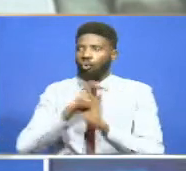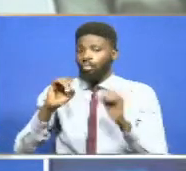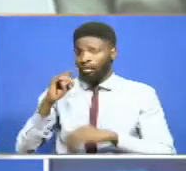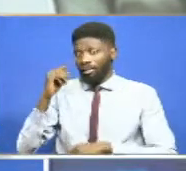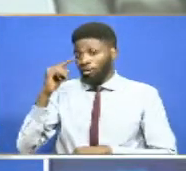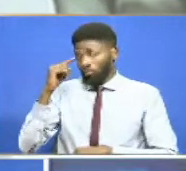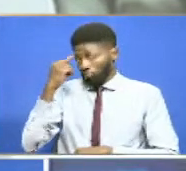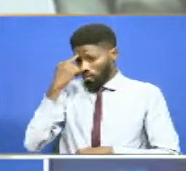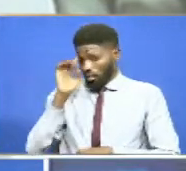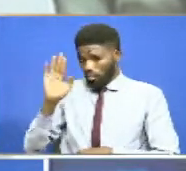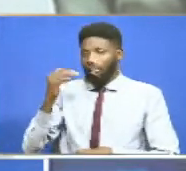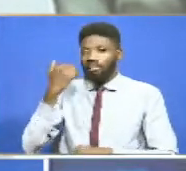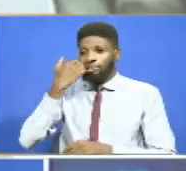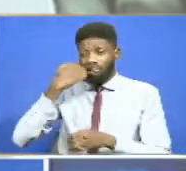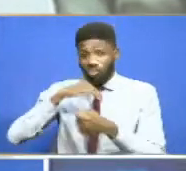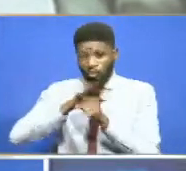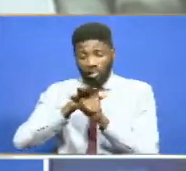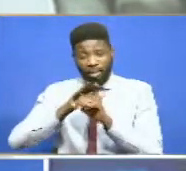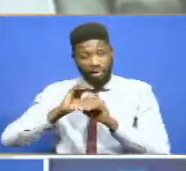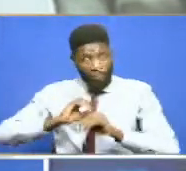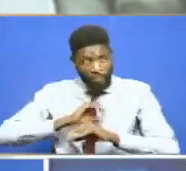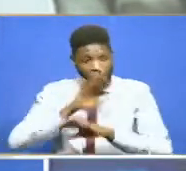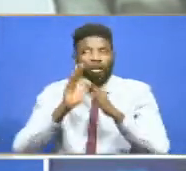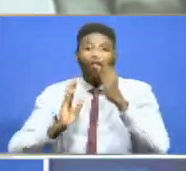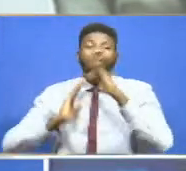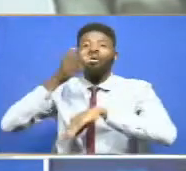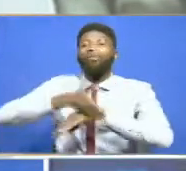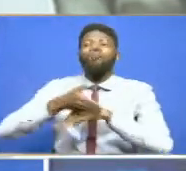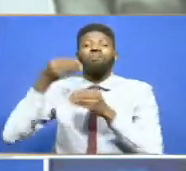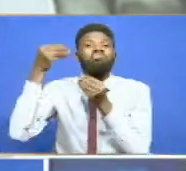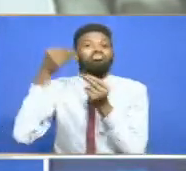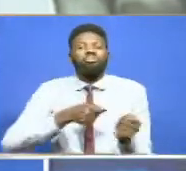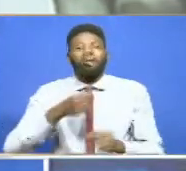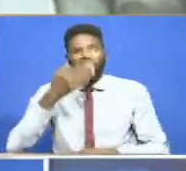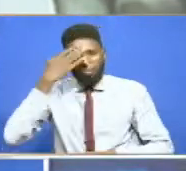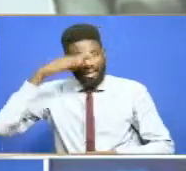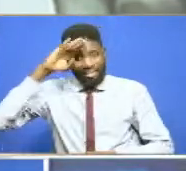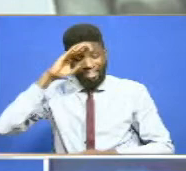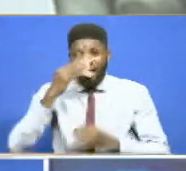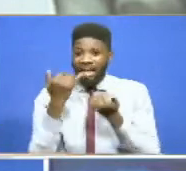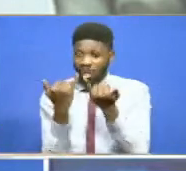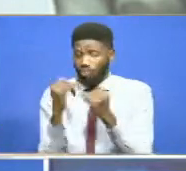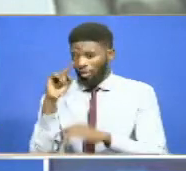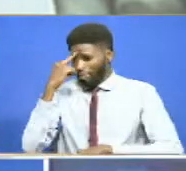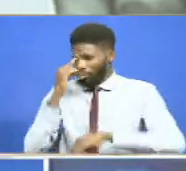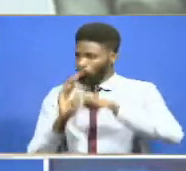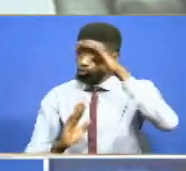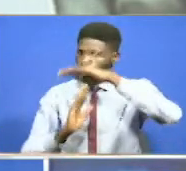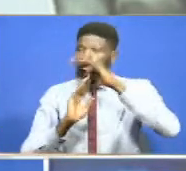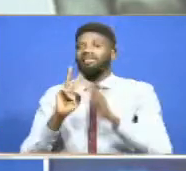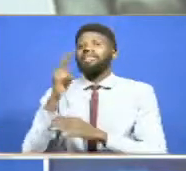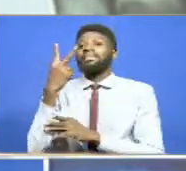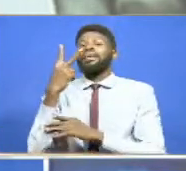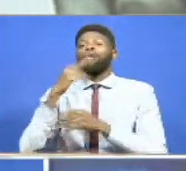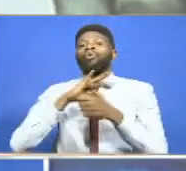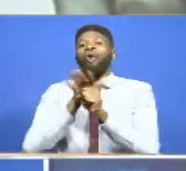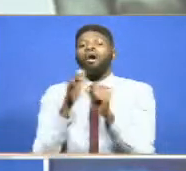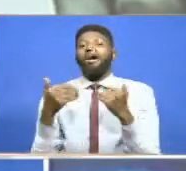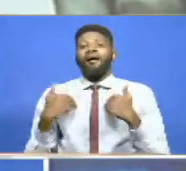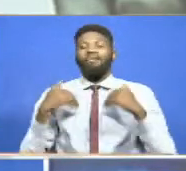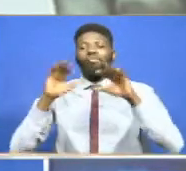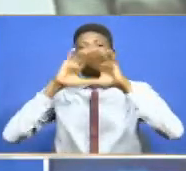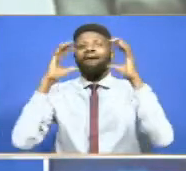vimezidi vile vya Brazil na kufanya nchi hiyo kuwa ya pili yenye idadi kubwa ya maambukizi duniani. Nchi